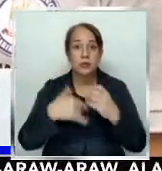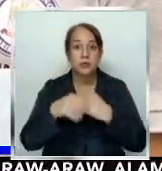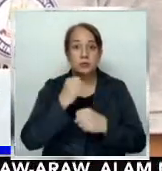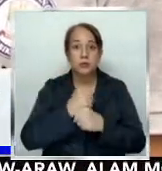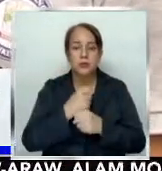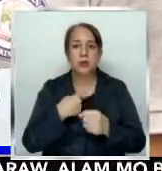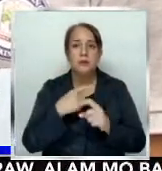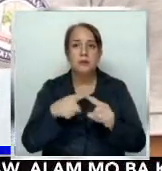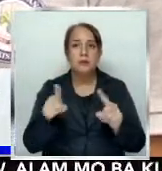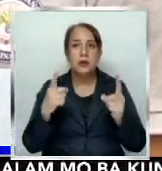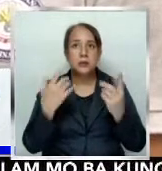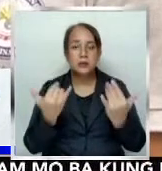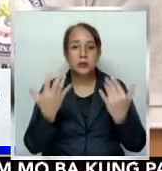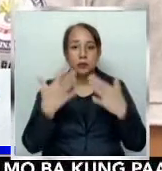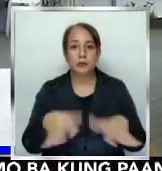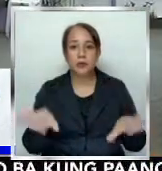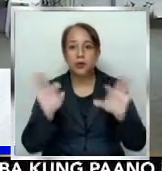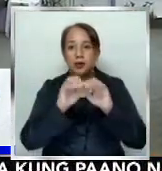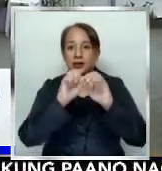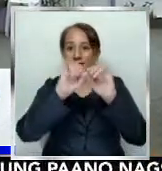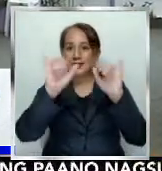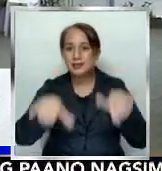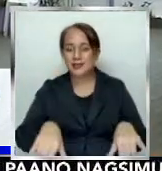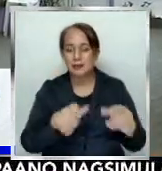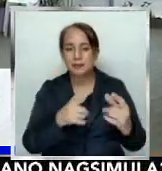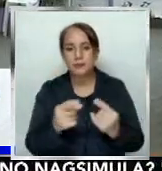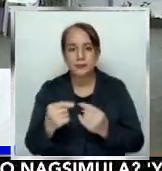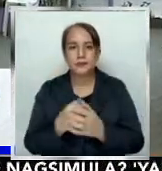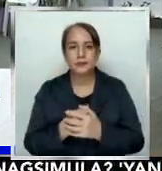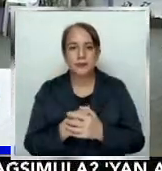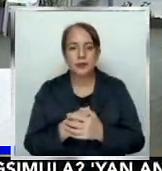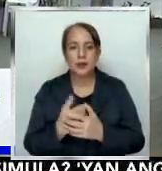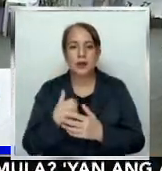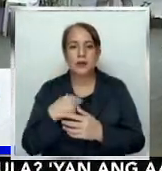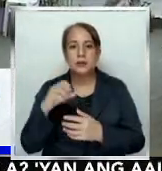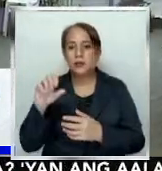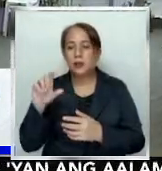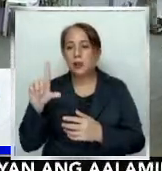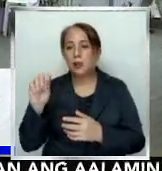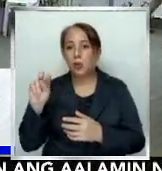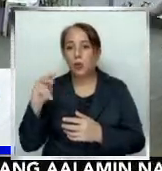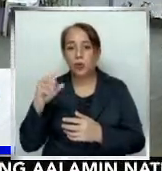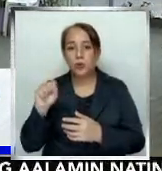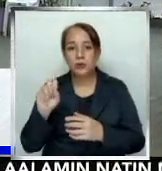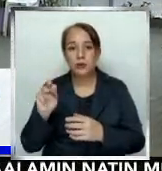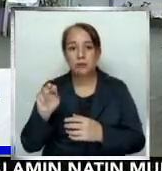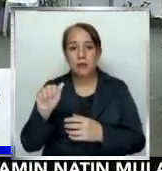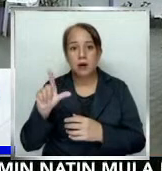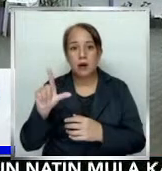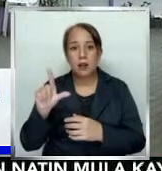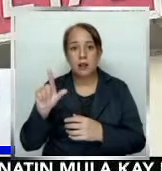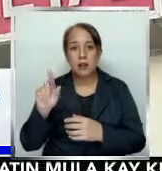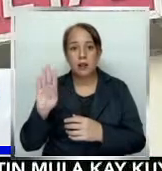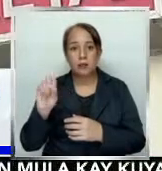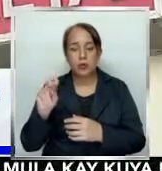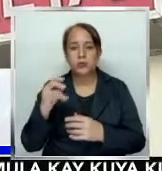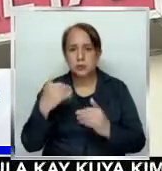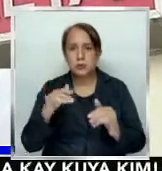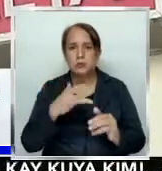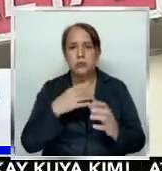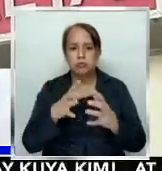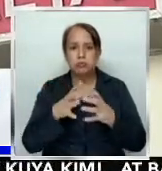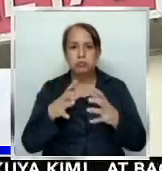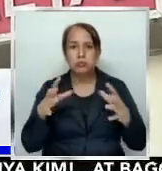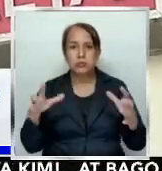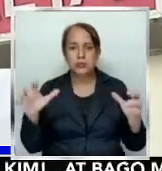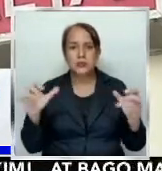mahalaga, meron kang sistema ang ginagawa. Sa Longos, Malabon, ramdam na rin ang pagdami ng mga kaso. Nasa